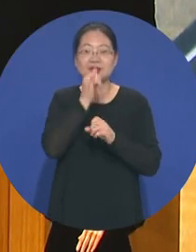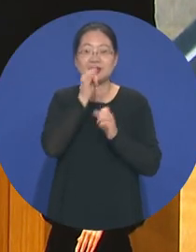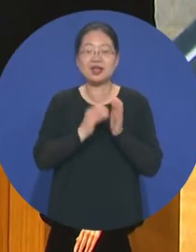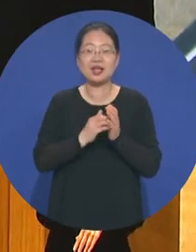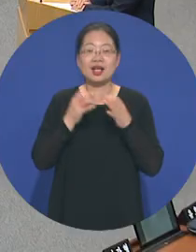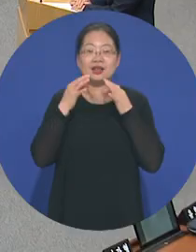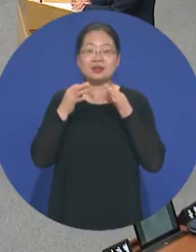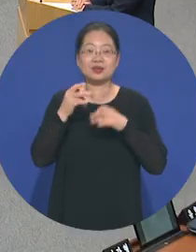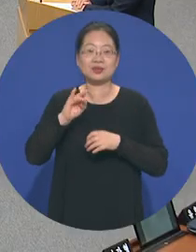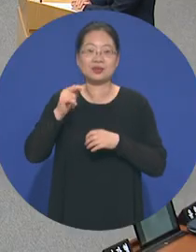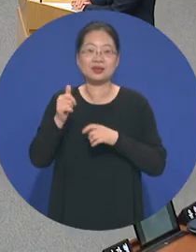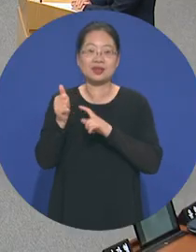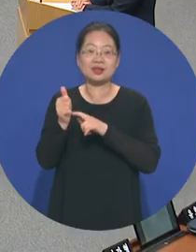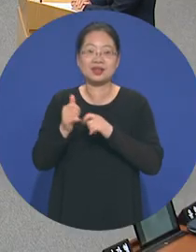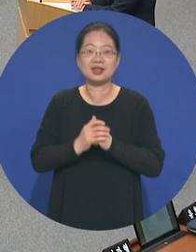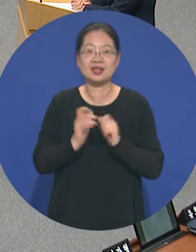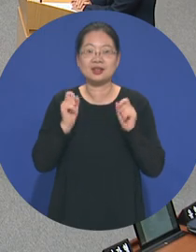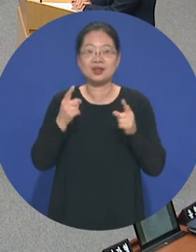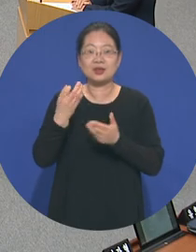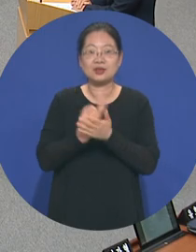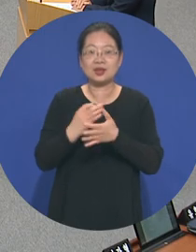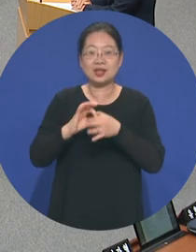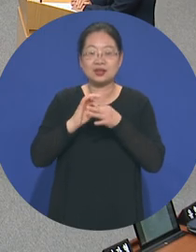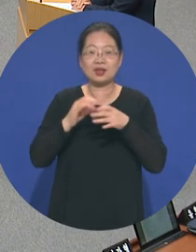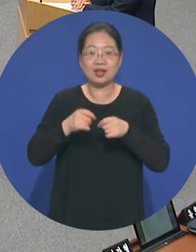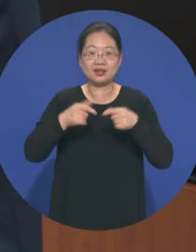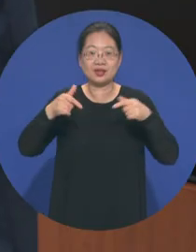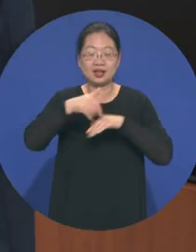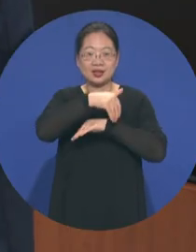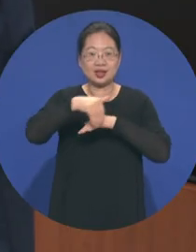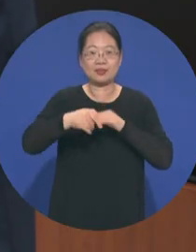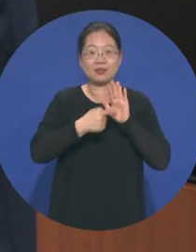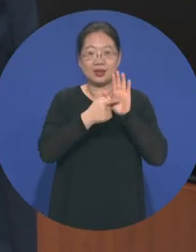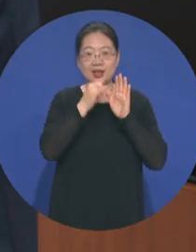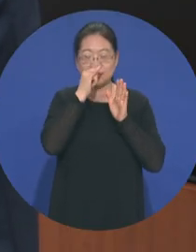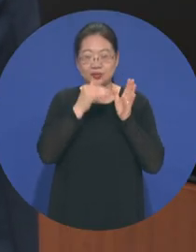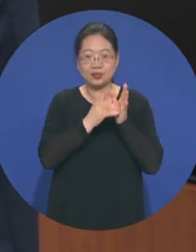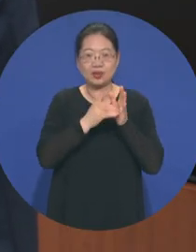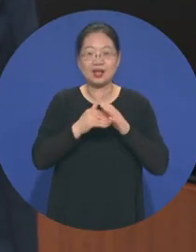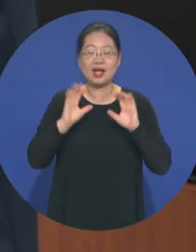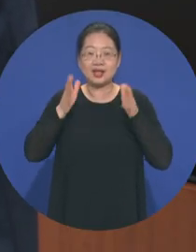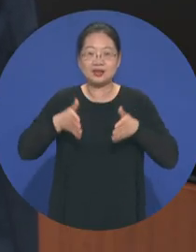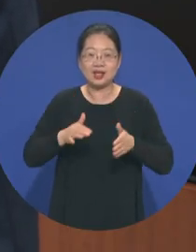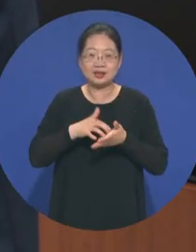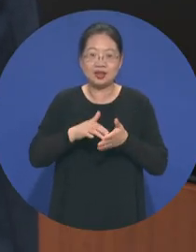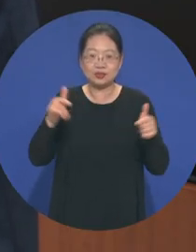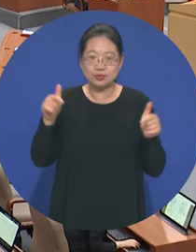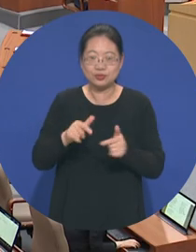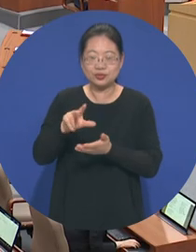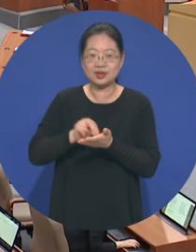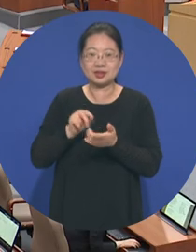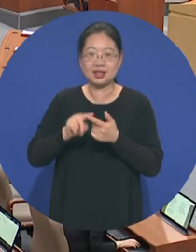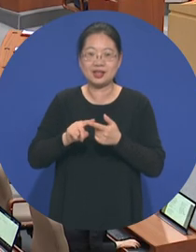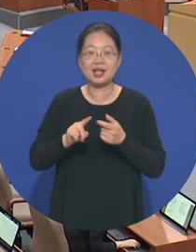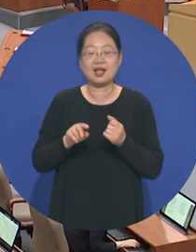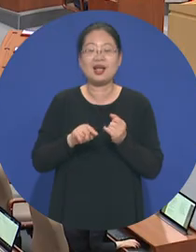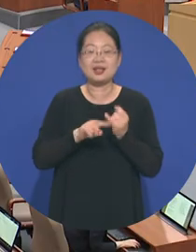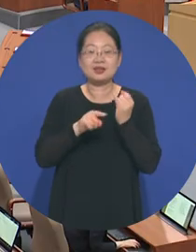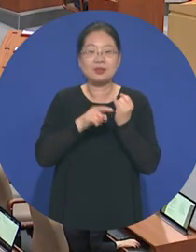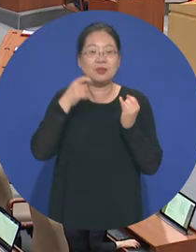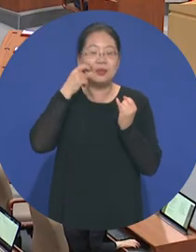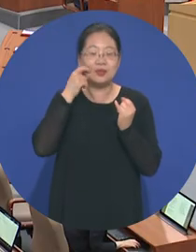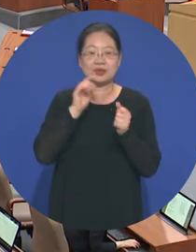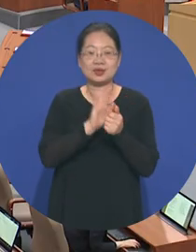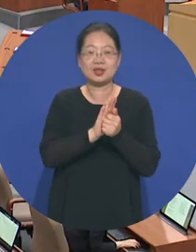답변에 나선 김동현 지사는 기회 소득 관련해선 확대할 계획이라는 구상을 밝혔고 출생 관련 질의에서는 난임 시술